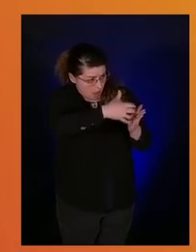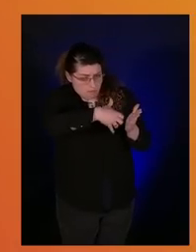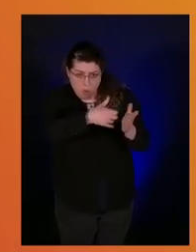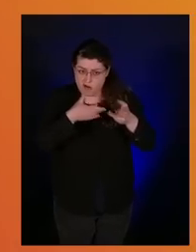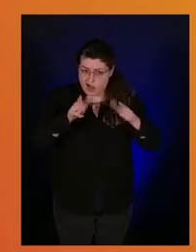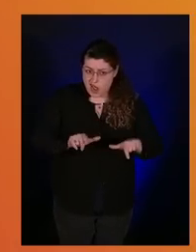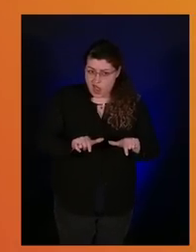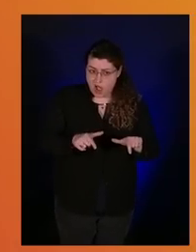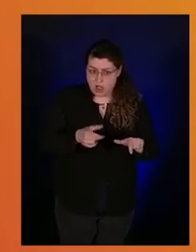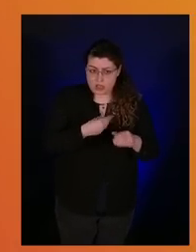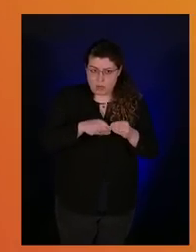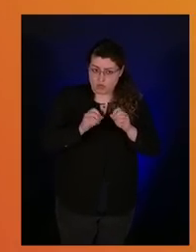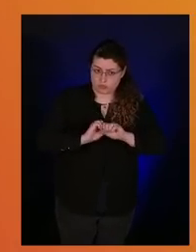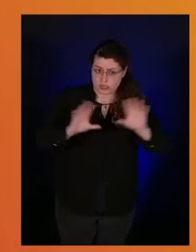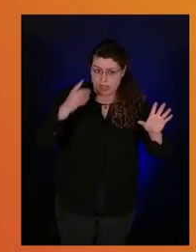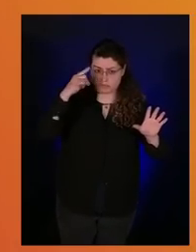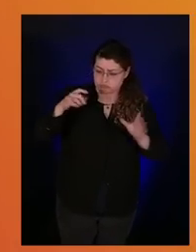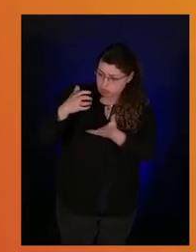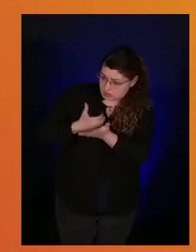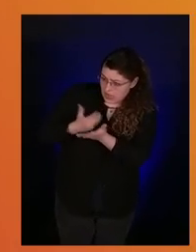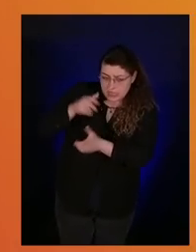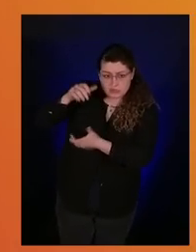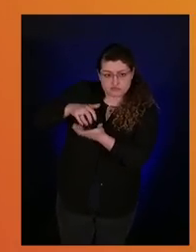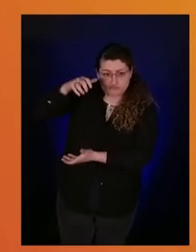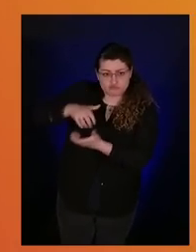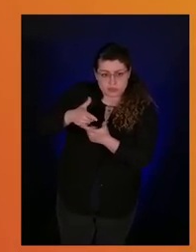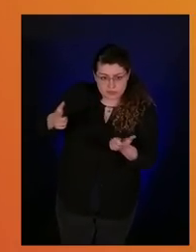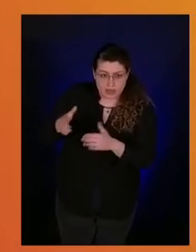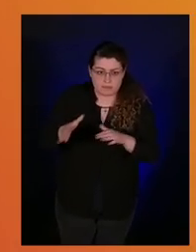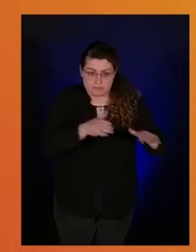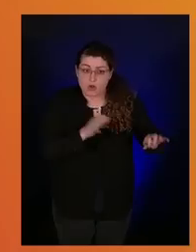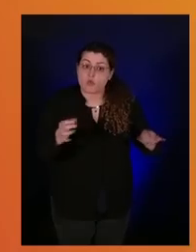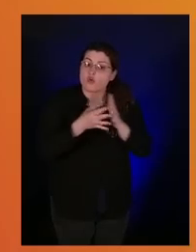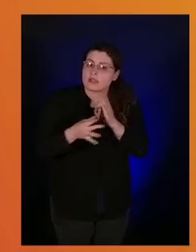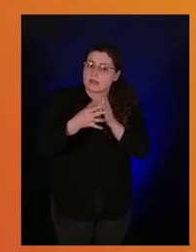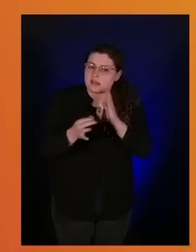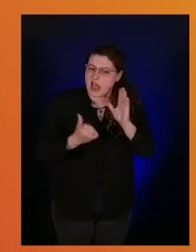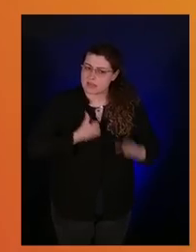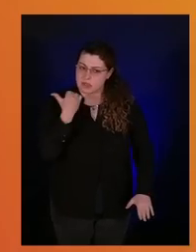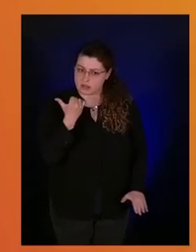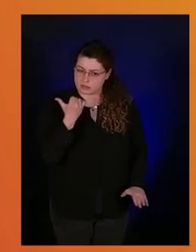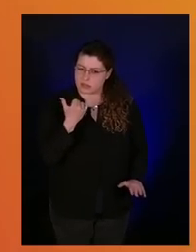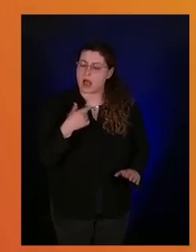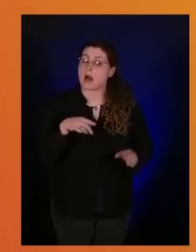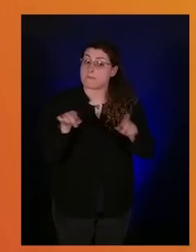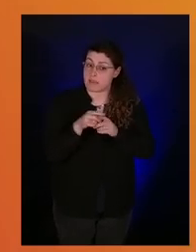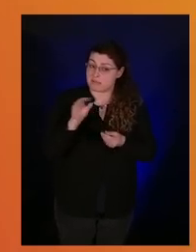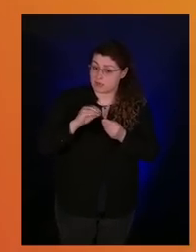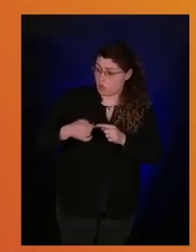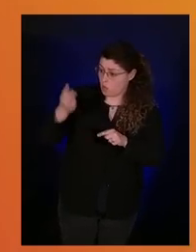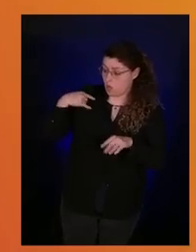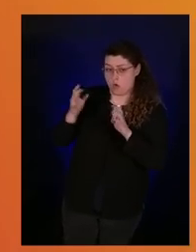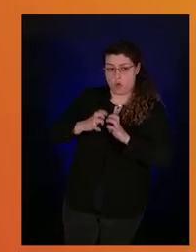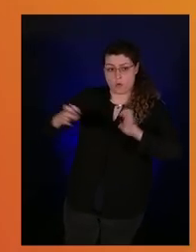et ça fait la transparence sur la masse salariale. Sur le niveau de cotisation et d'indépendance, il faut se poser la question, on avait la même question au 52e